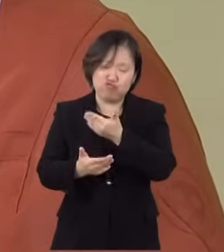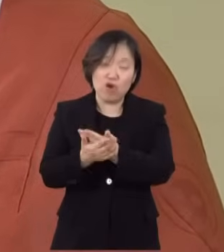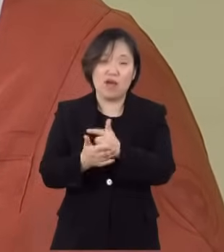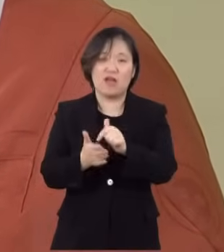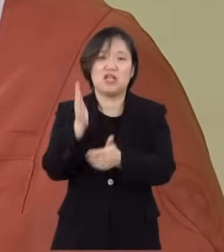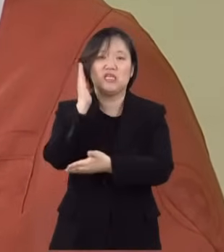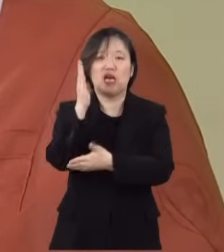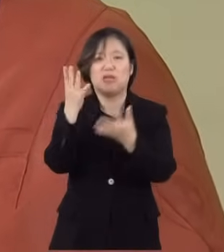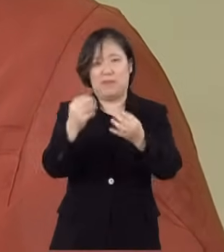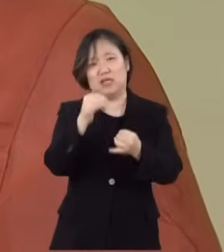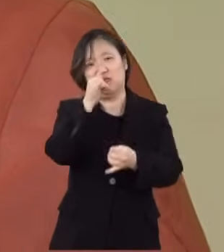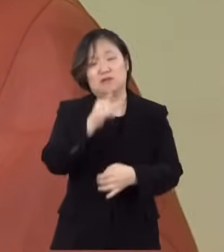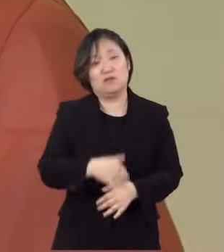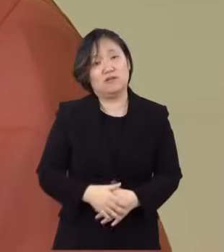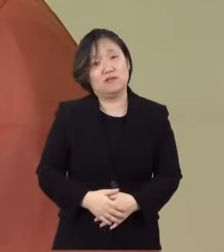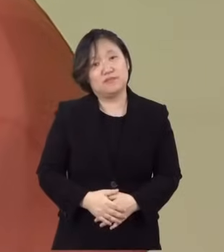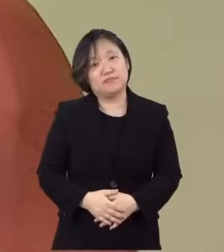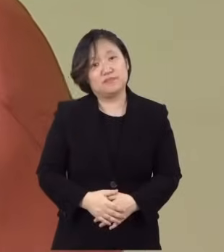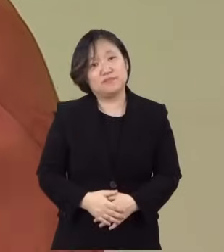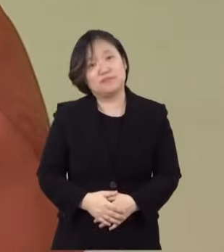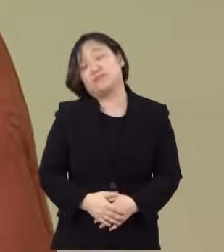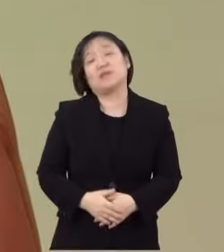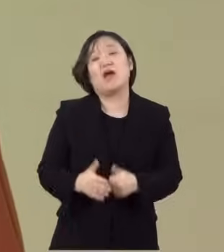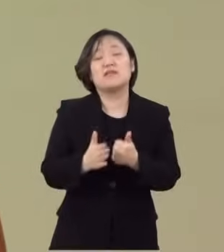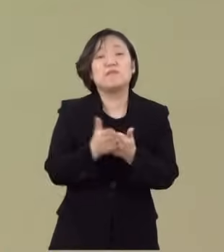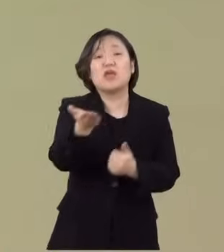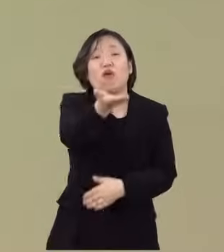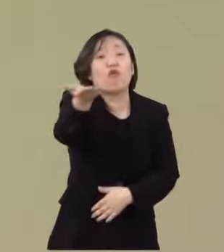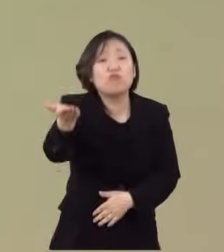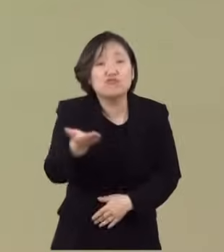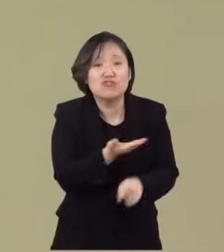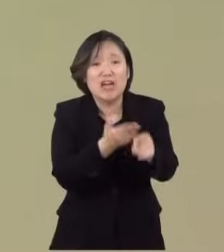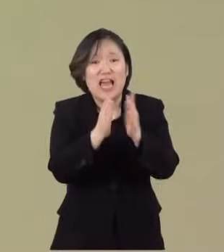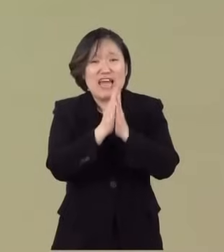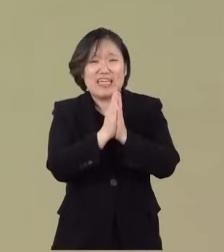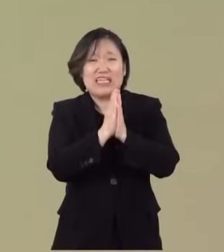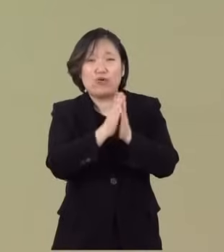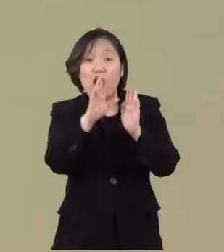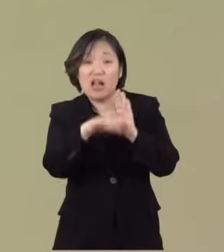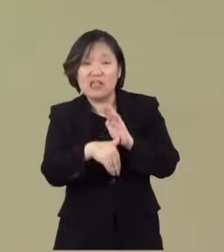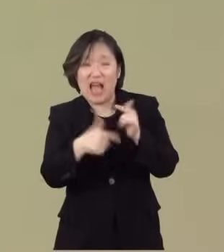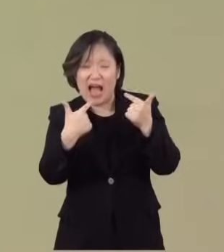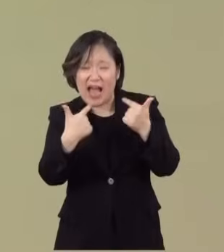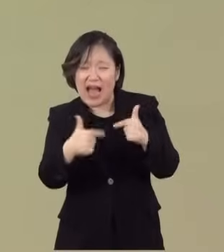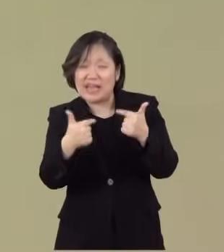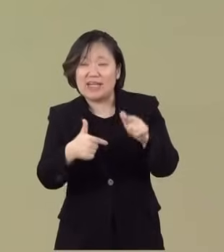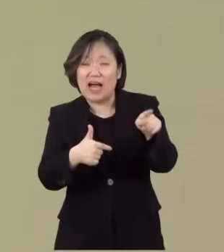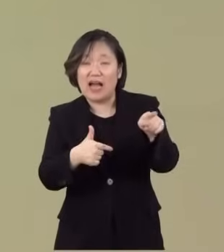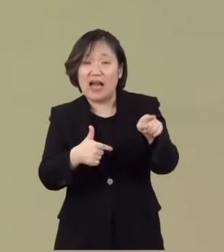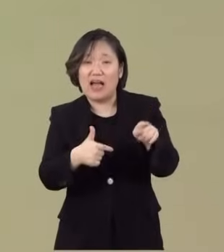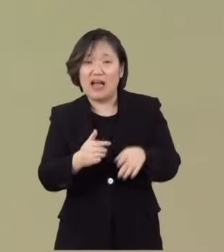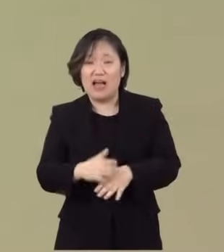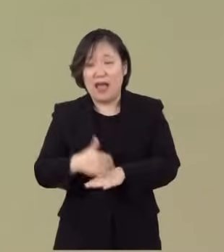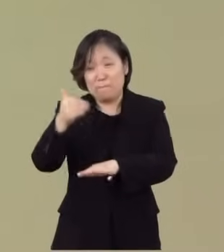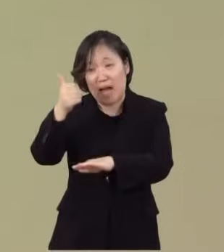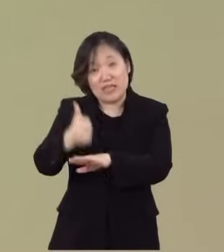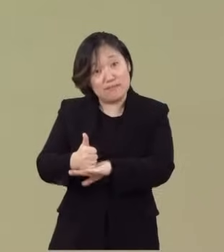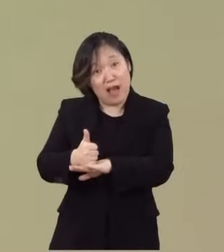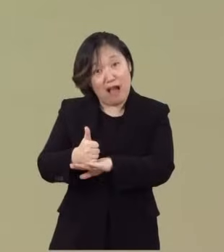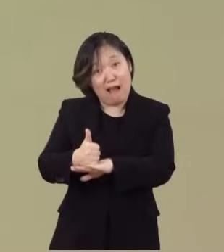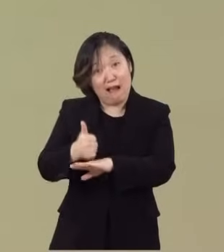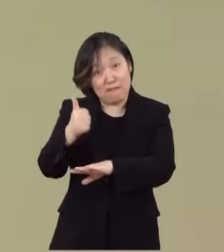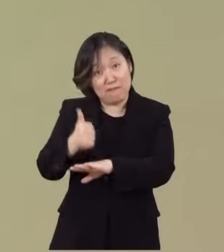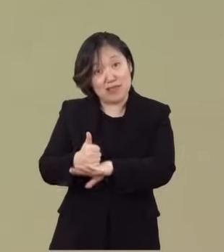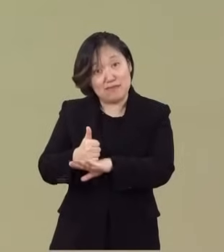있는 것입니다 그래서 여러분들이 어떤 기도를 하든 마지막도 마무리를 할